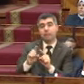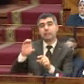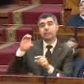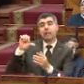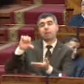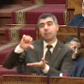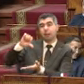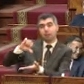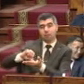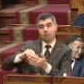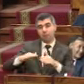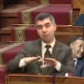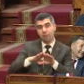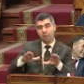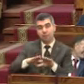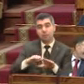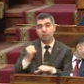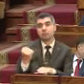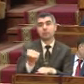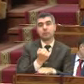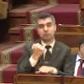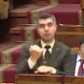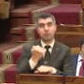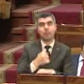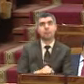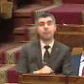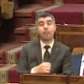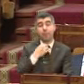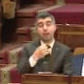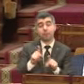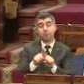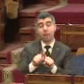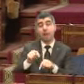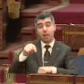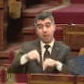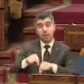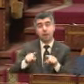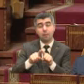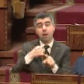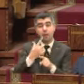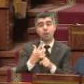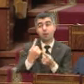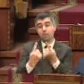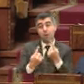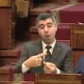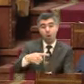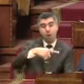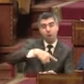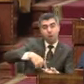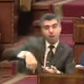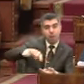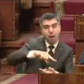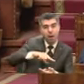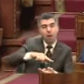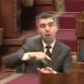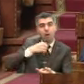الملكية. كذلك كاين سيد الوزير اللي ولات الأرض ديالو إما بياج إما رون بوان، واما على حساب داكشي اللي خرج به